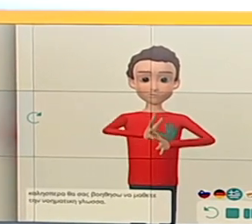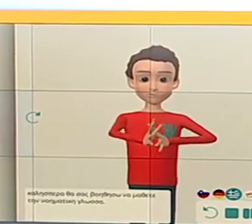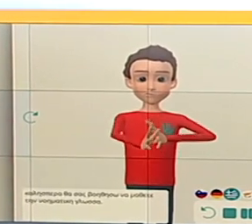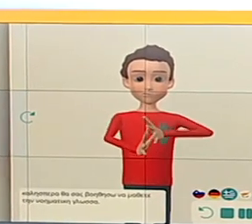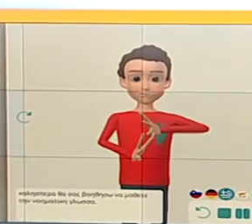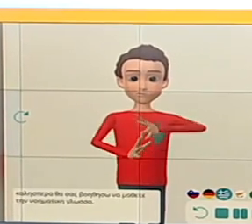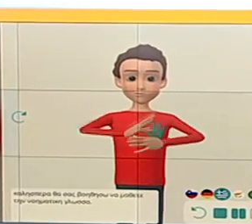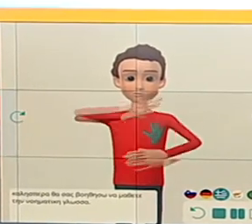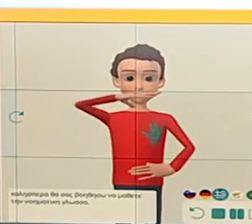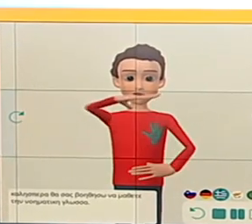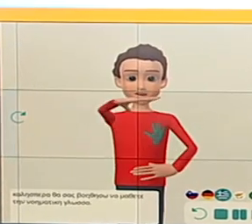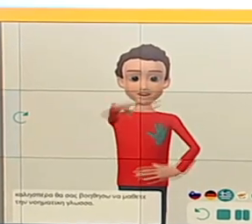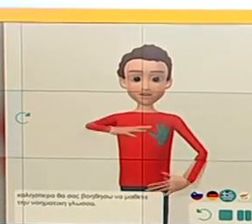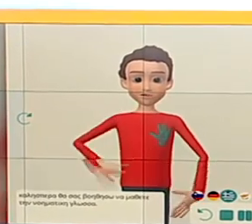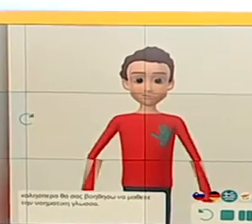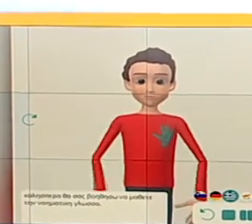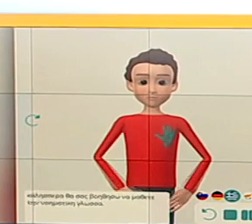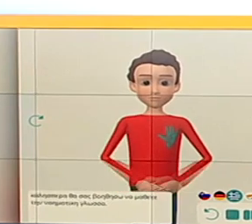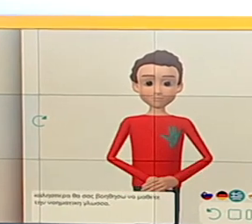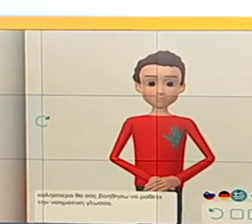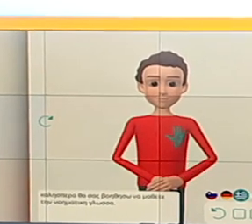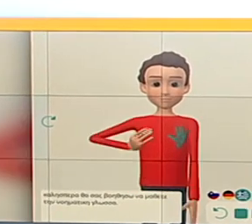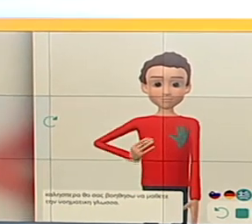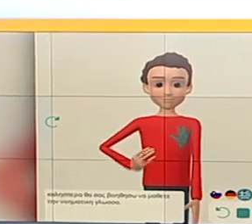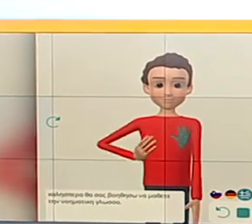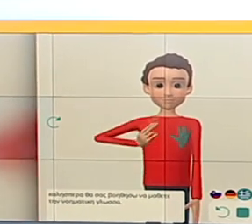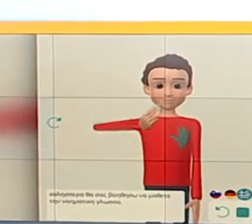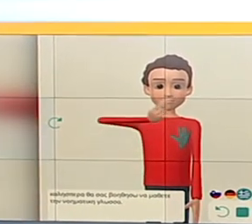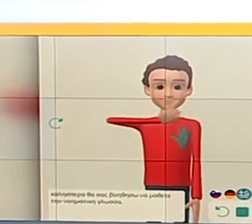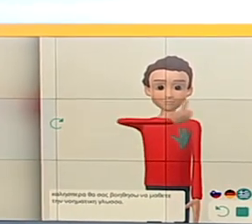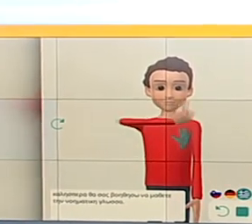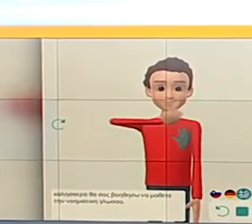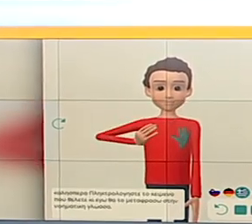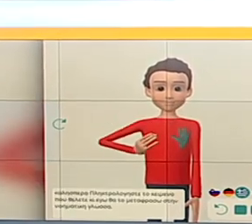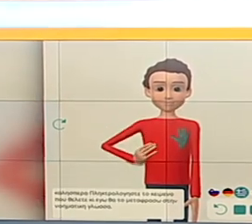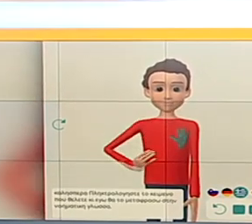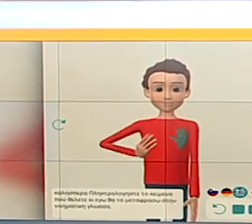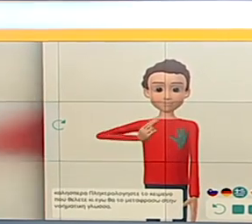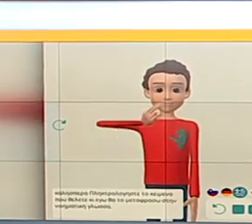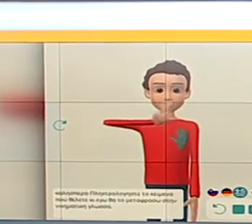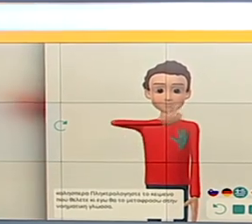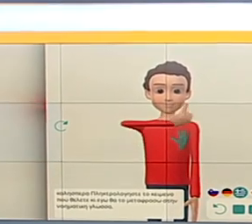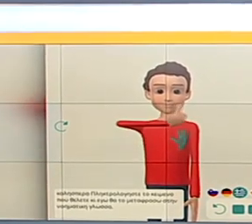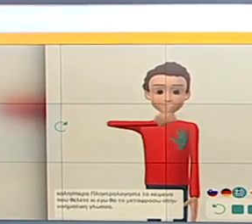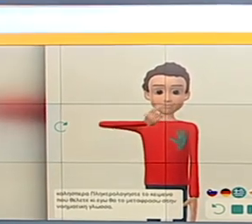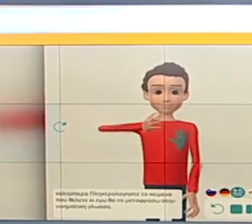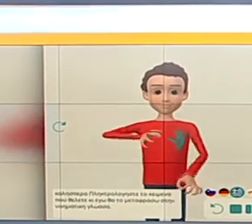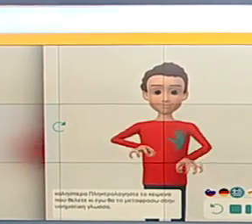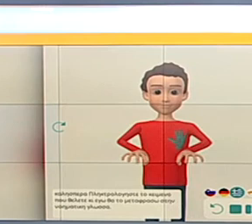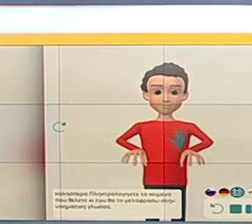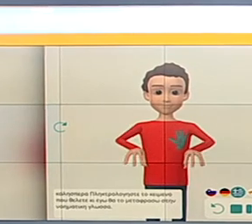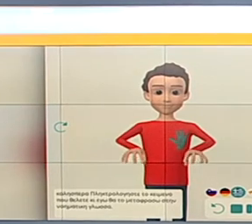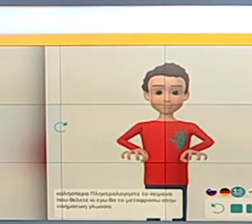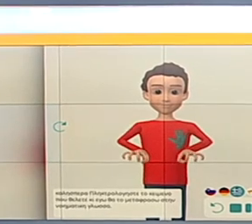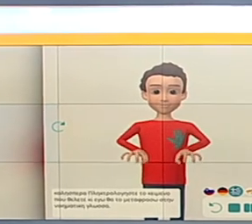μπουν στο παιχνίδι έτσι του προγράμματος, εντός αγωγικών η λέξη παιχνίδι, και προπτυχιακοί φοιτητές, και με ποιο